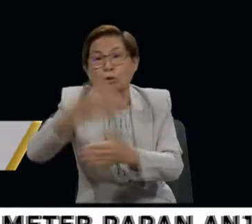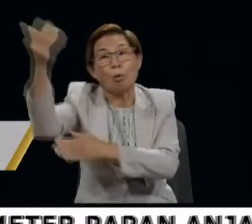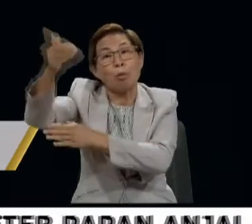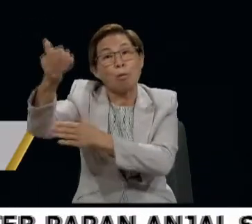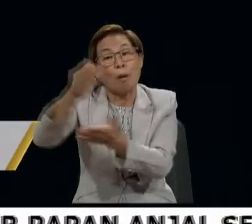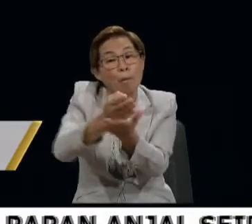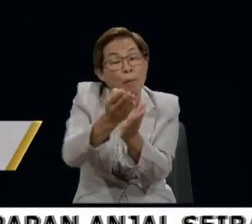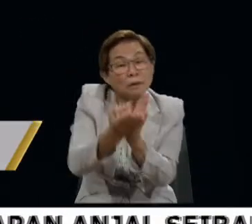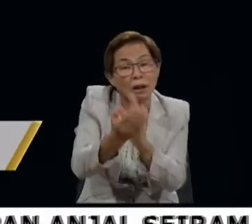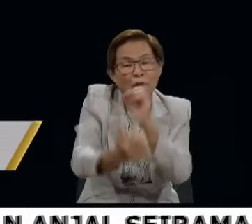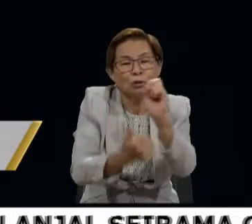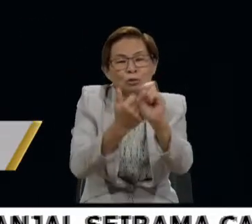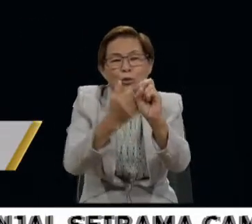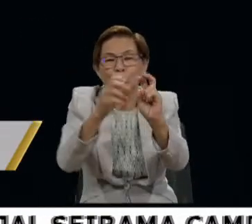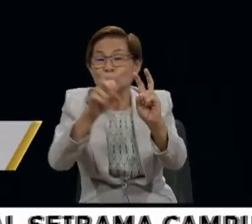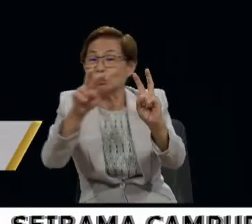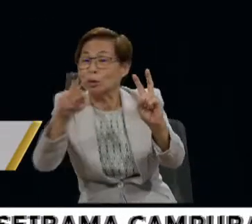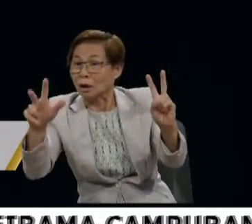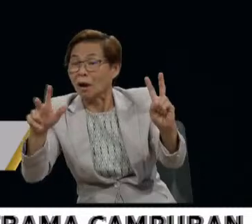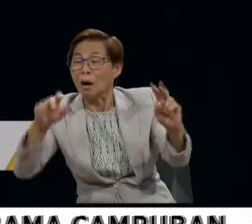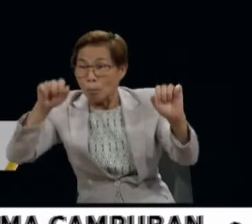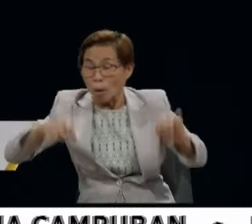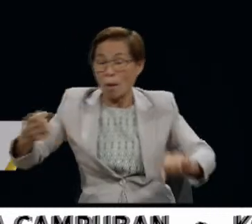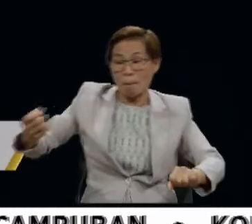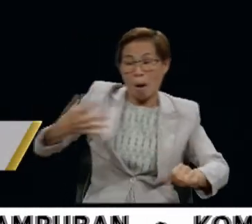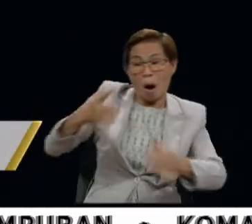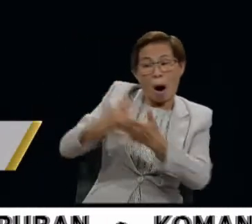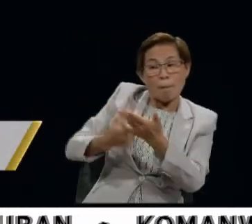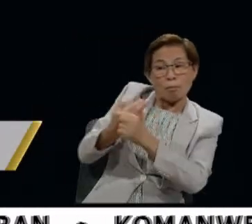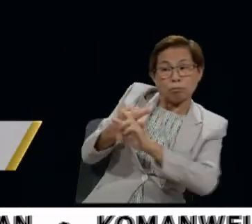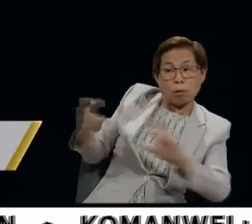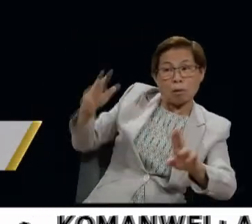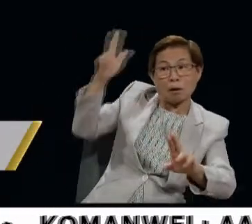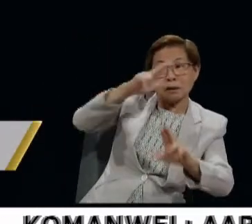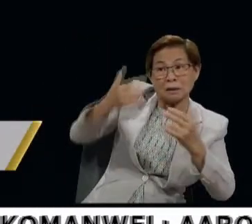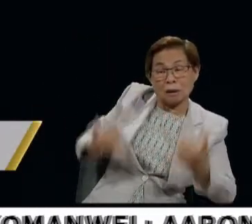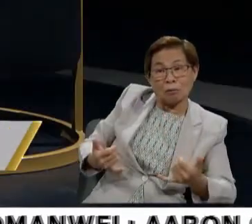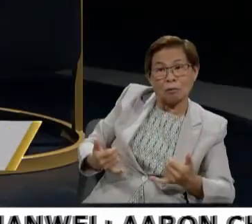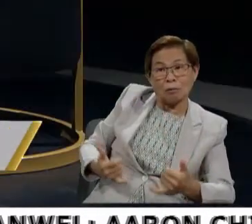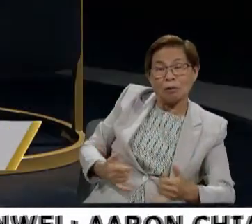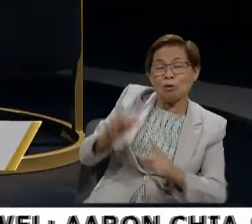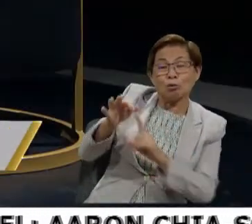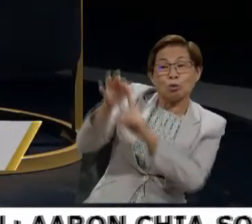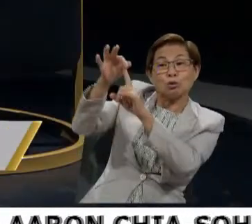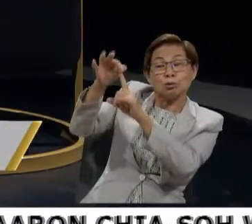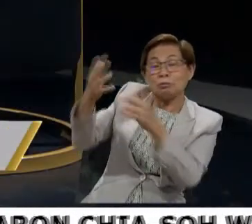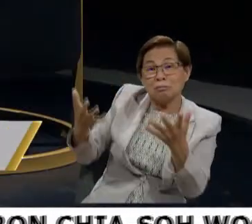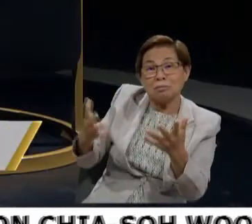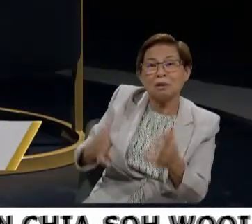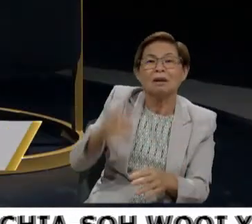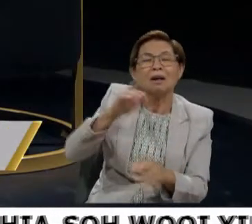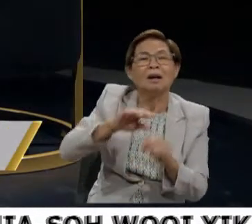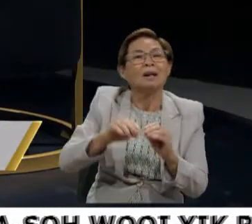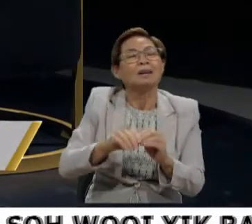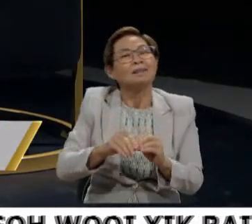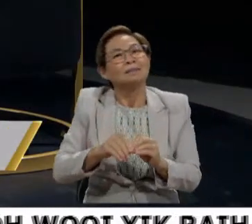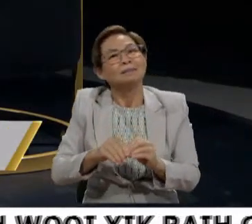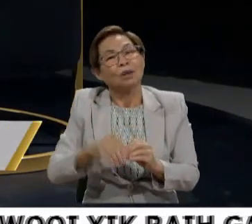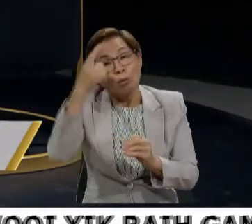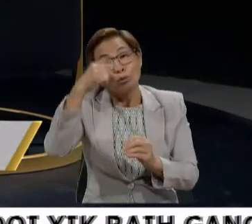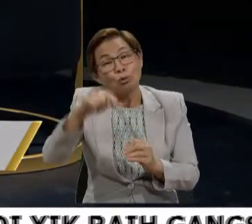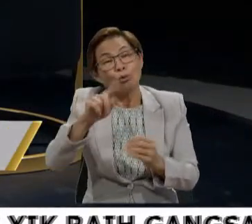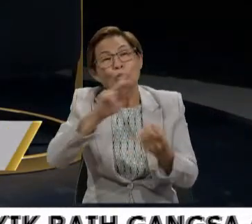bajet 2023 pula kalau boleh kita tahu apa persiapan kerajaan dan mof secara khususnya tambah-tambah untuk